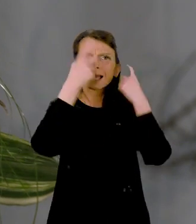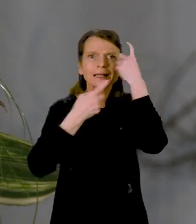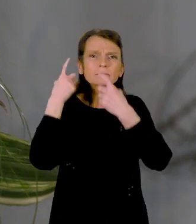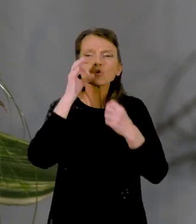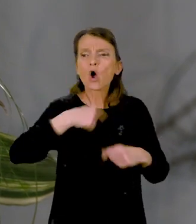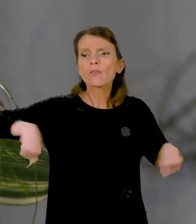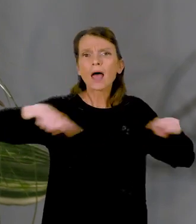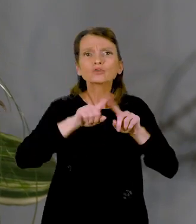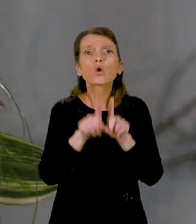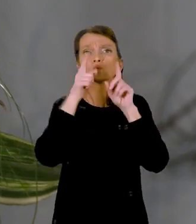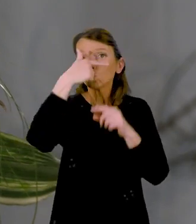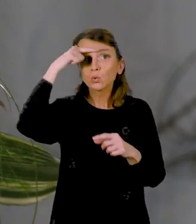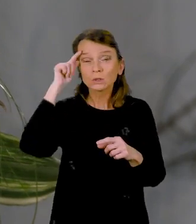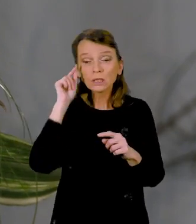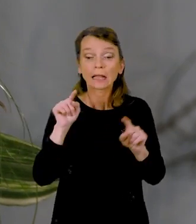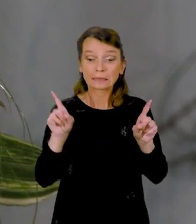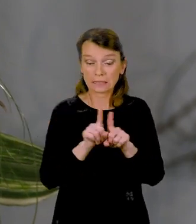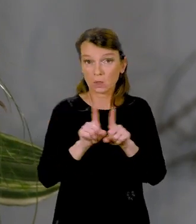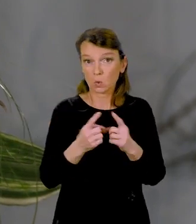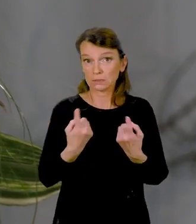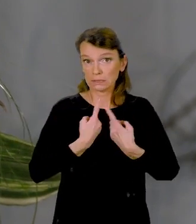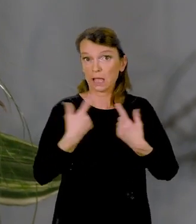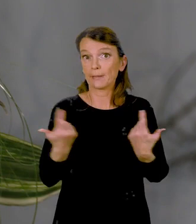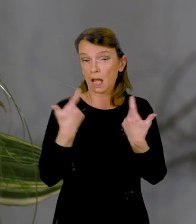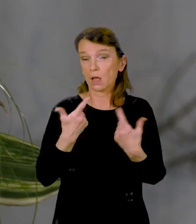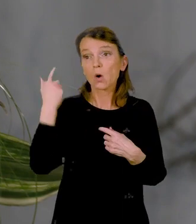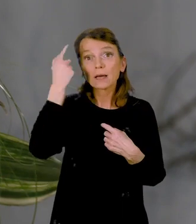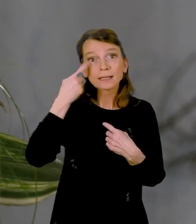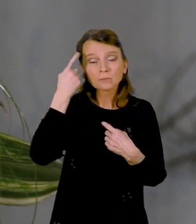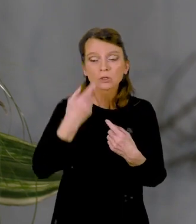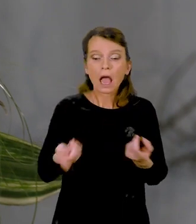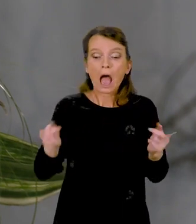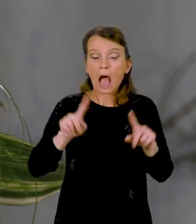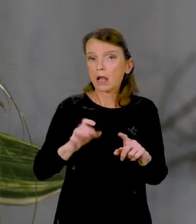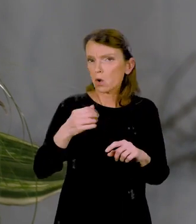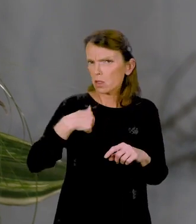lahko razmišljamo sami. Ali pa o nas kot ljudeh lahko razmišljajo drugi.